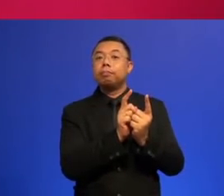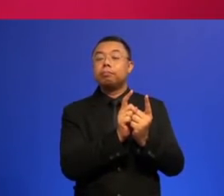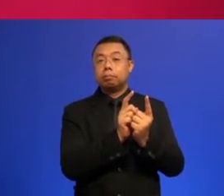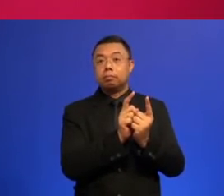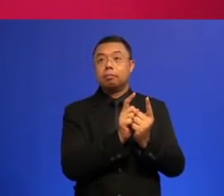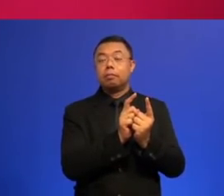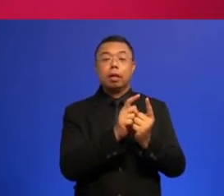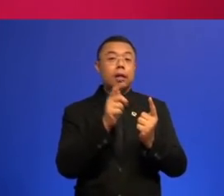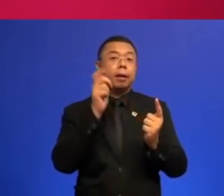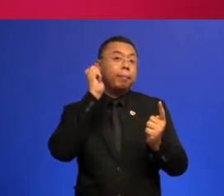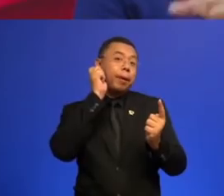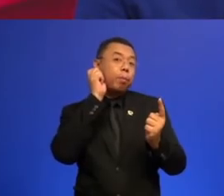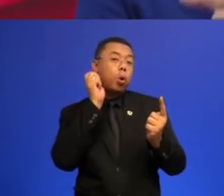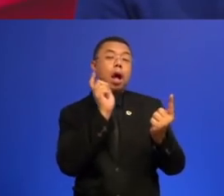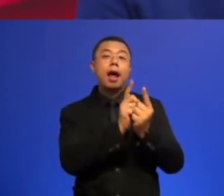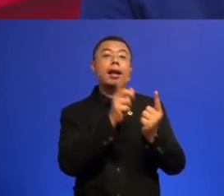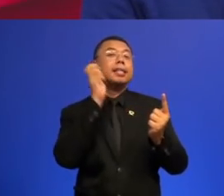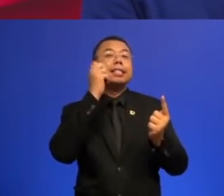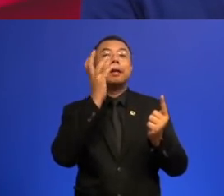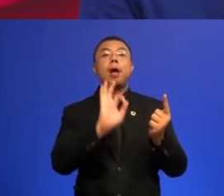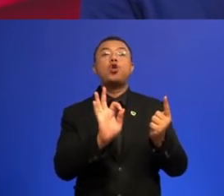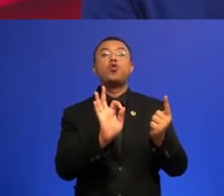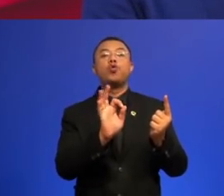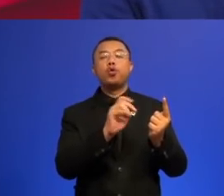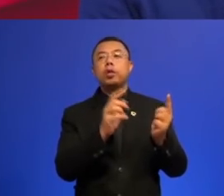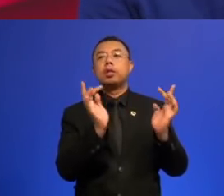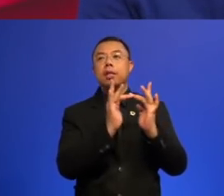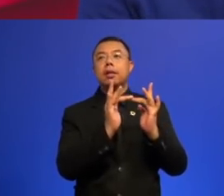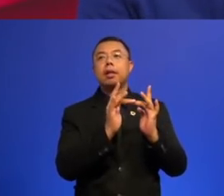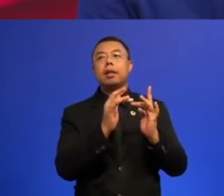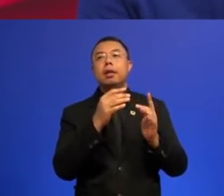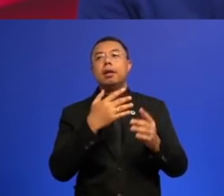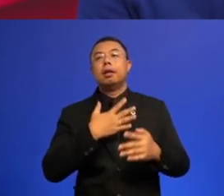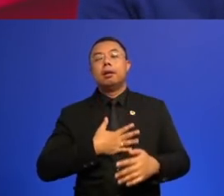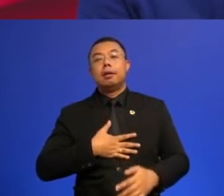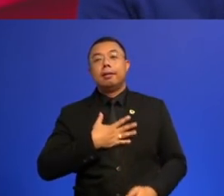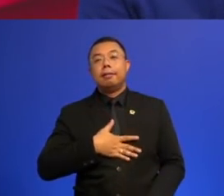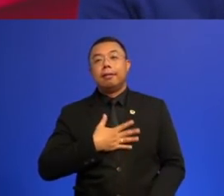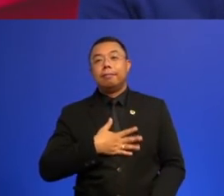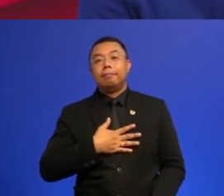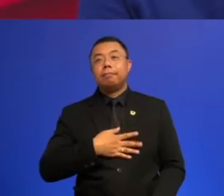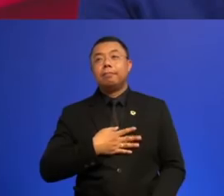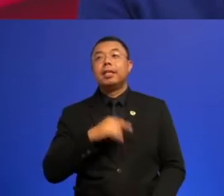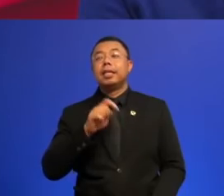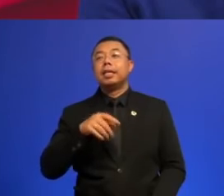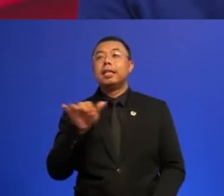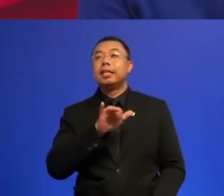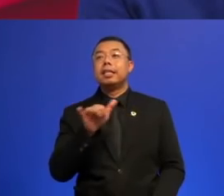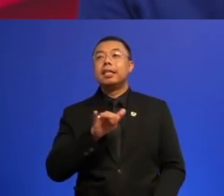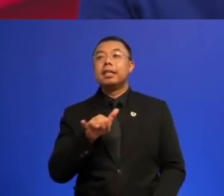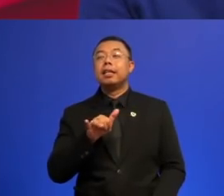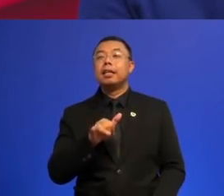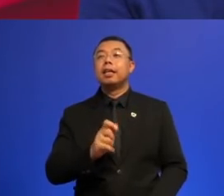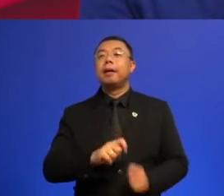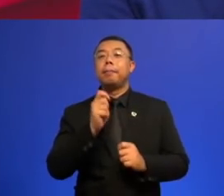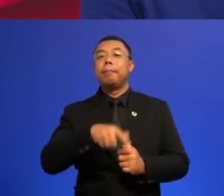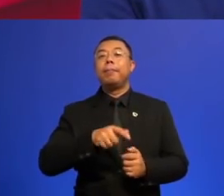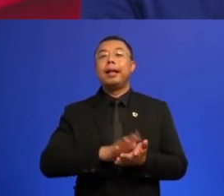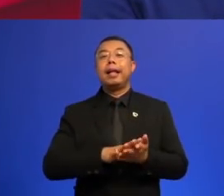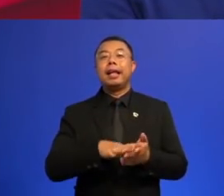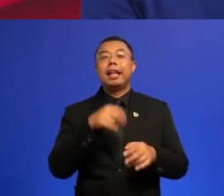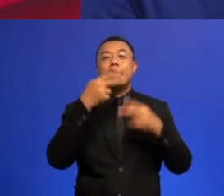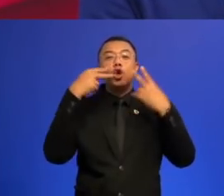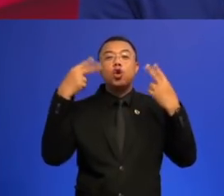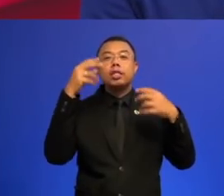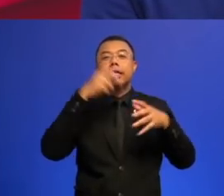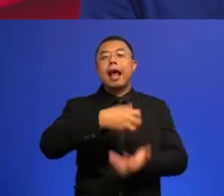handphone. Sampai ketemu istri barunya di sosial media. Ini seperti beli kucing dalam